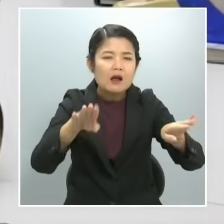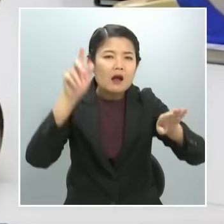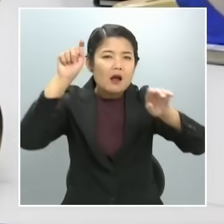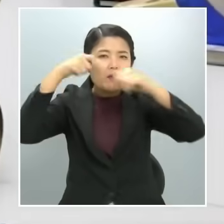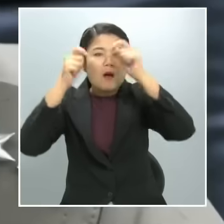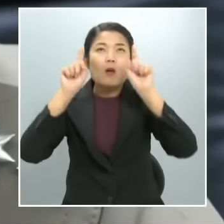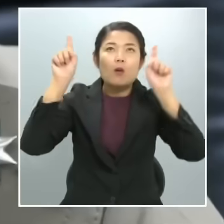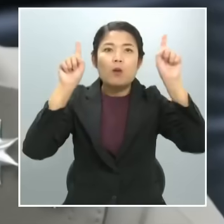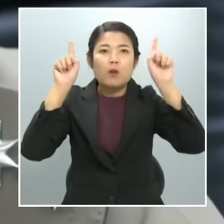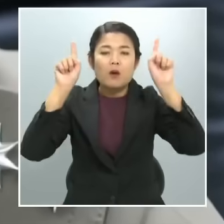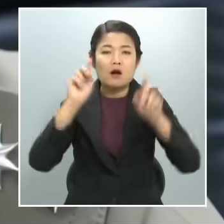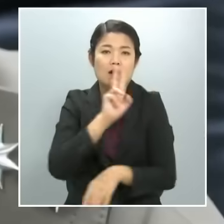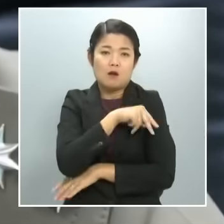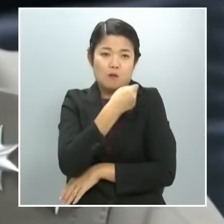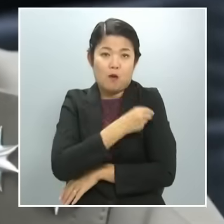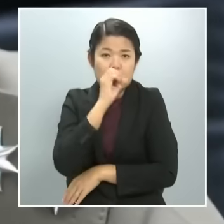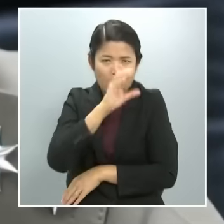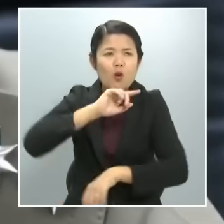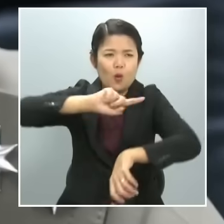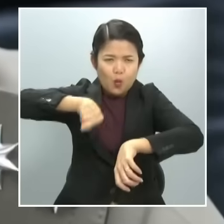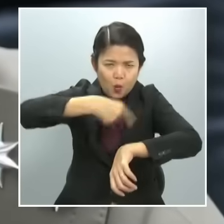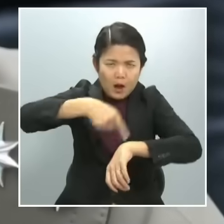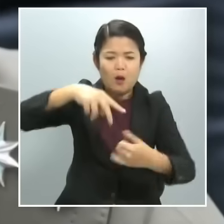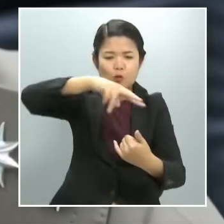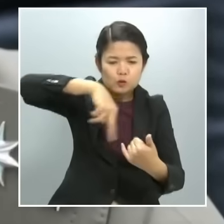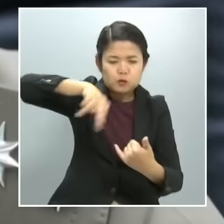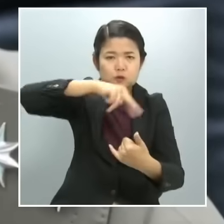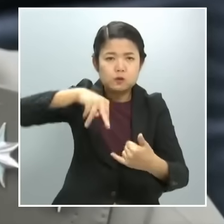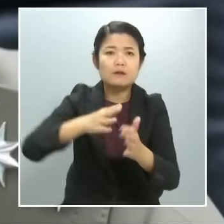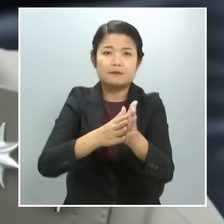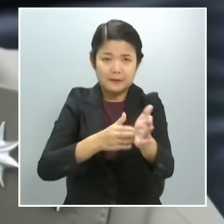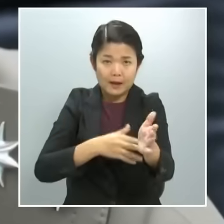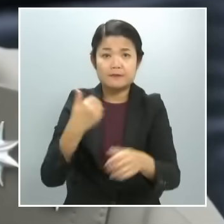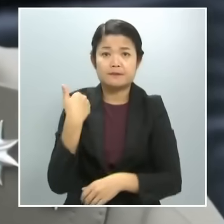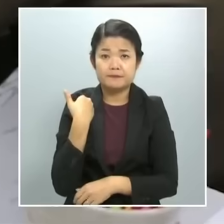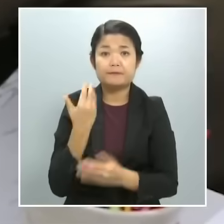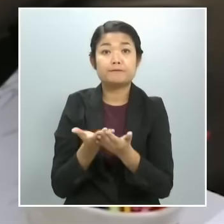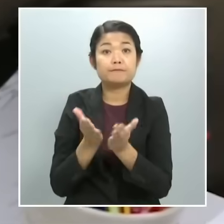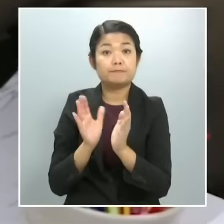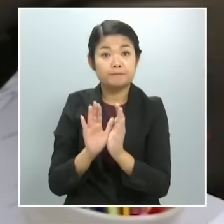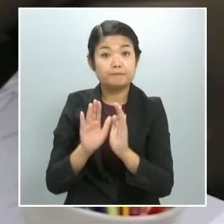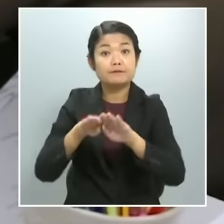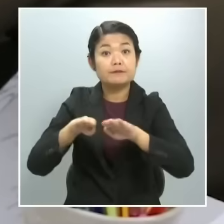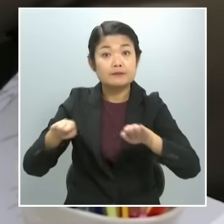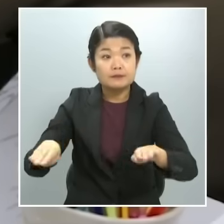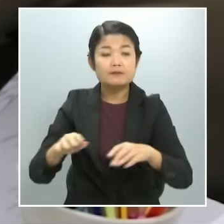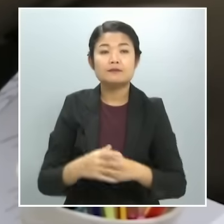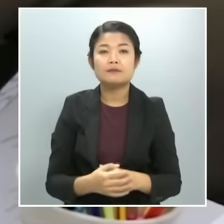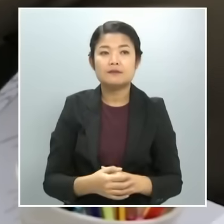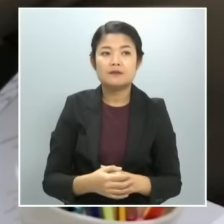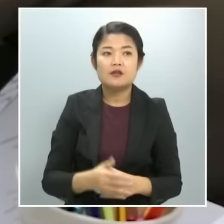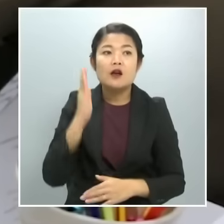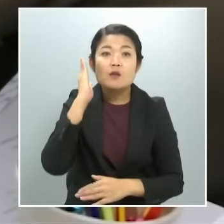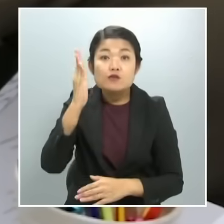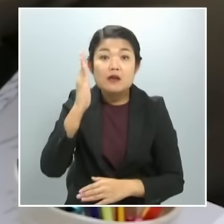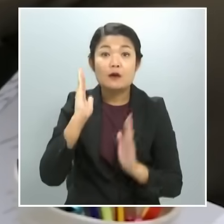เพ้อแล้วทางคุณหมอบอกว่าน่าจะต้องใช้เวลาในการรักษาค่อนข้างนานส่วนญาติเด็กแล้วก็นายเดชคนขับ